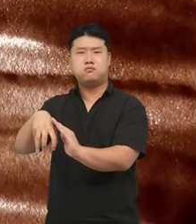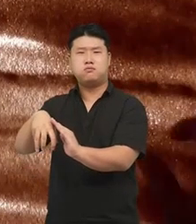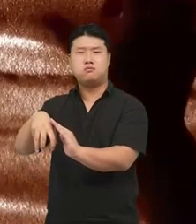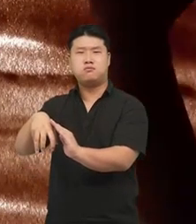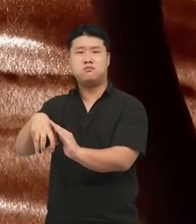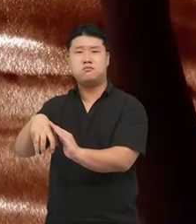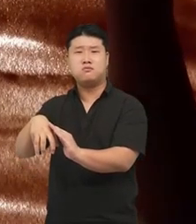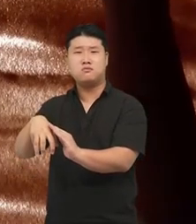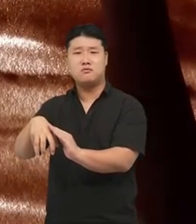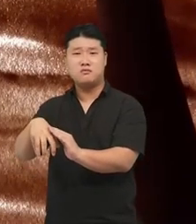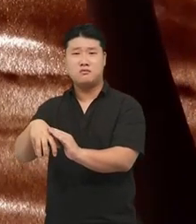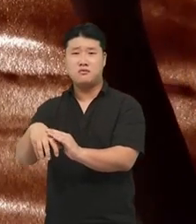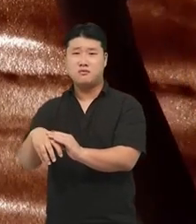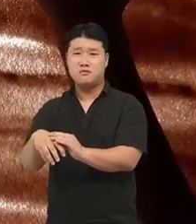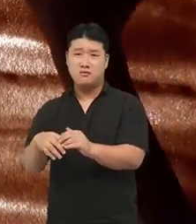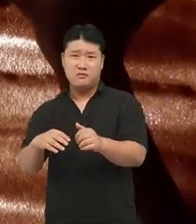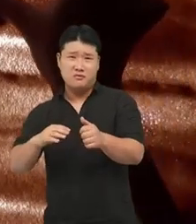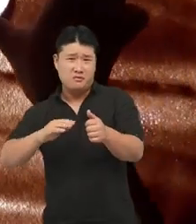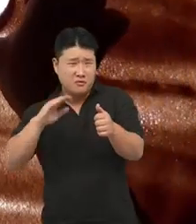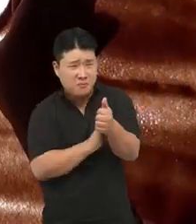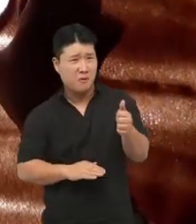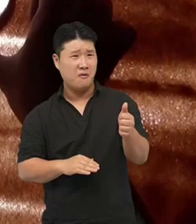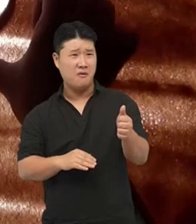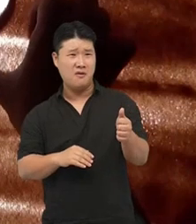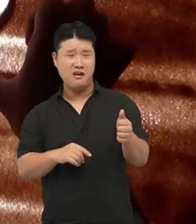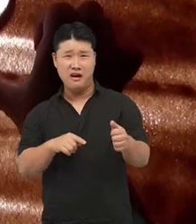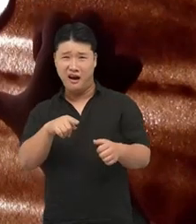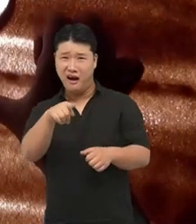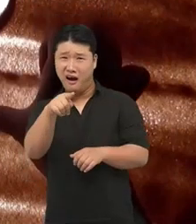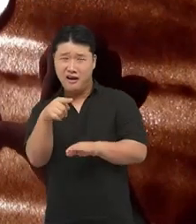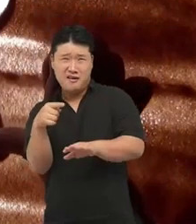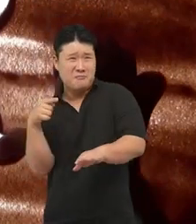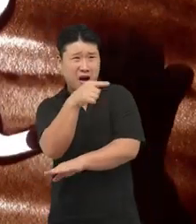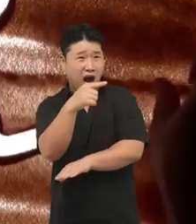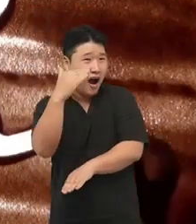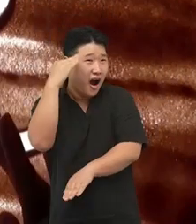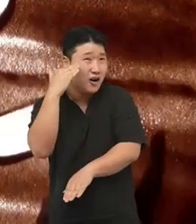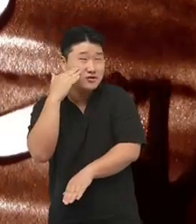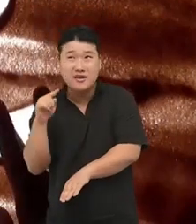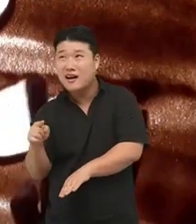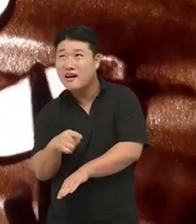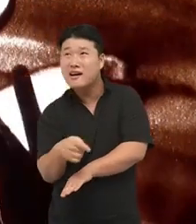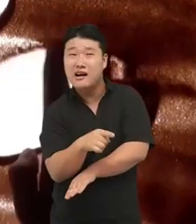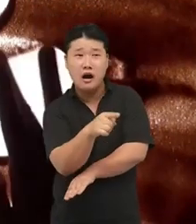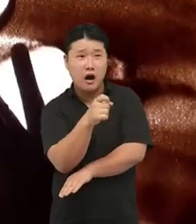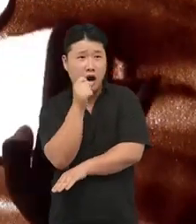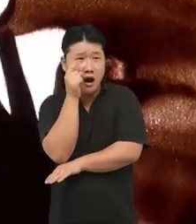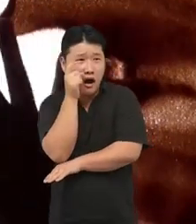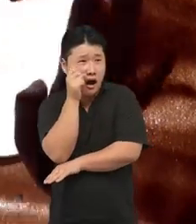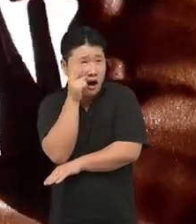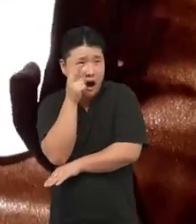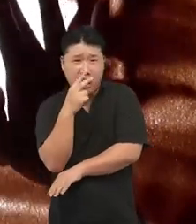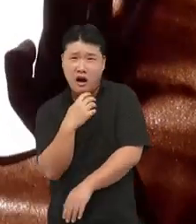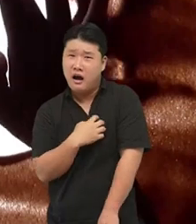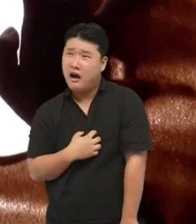여보, 지도를 보니 조선이란 나라는 정말 먼 곳이군요. 가는데 2달이나 걸린다 하니 무사히 갈